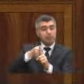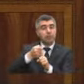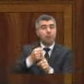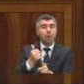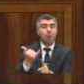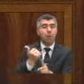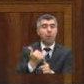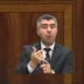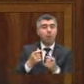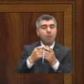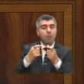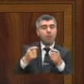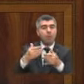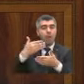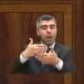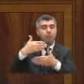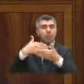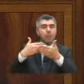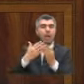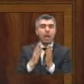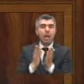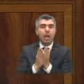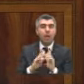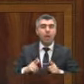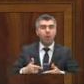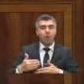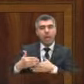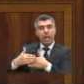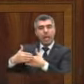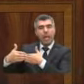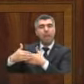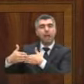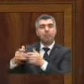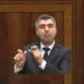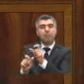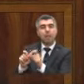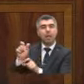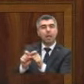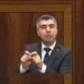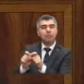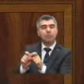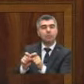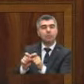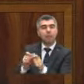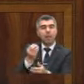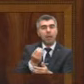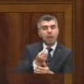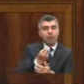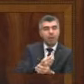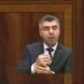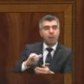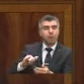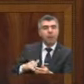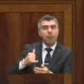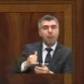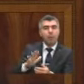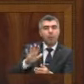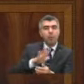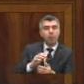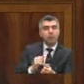توسيع البنية التحتية المدرسية وتقريبها من المستفيدين من التمدرس وتعزيز خدمات